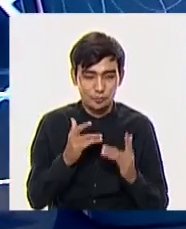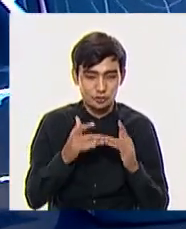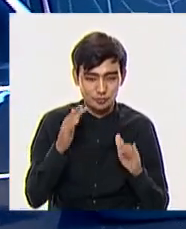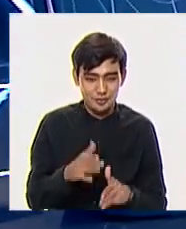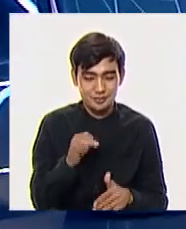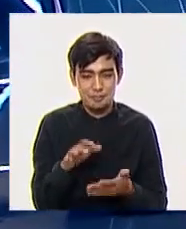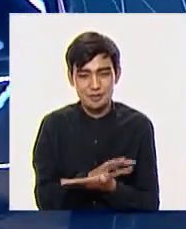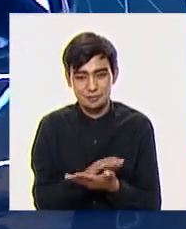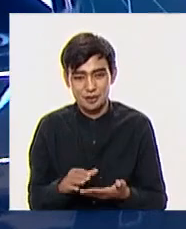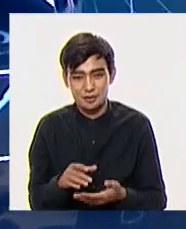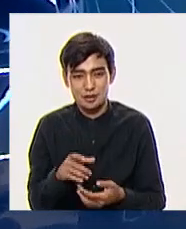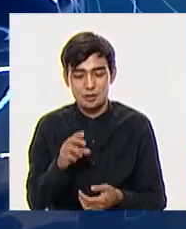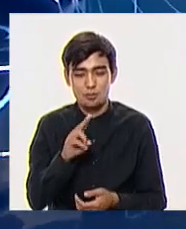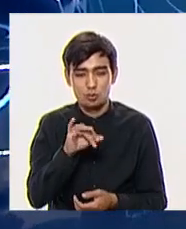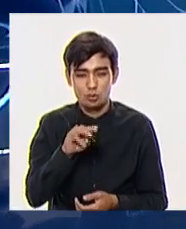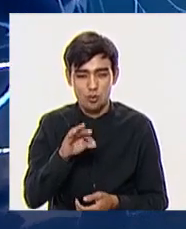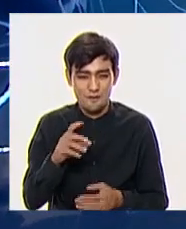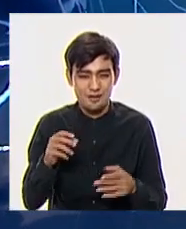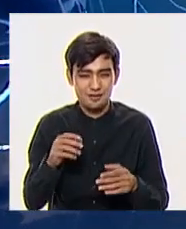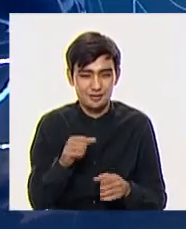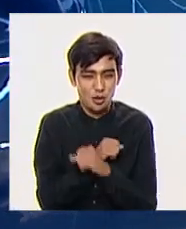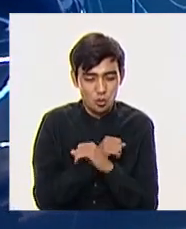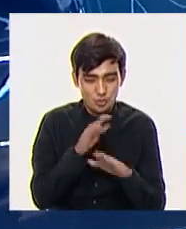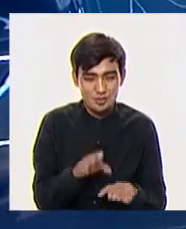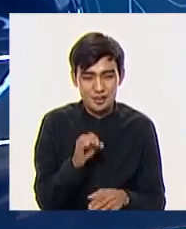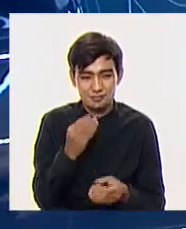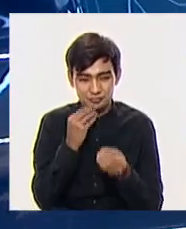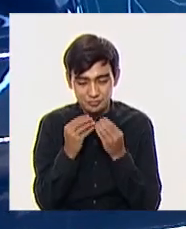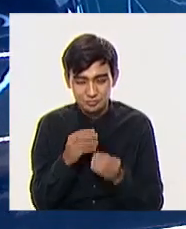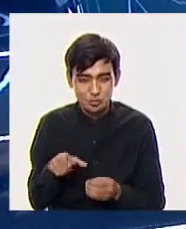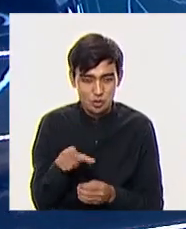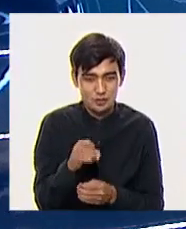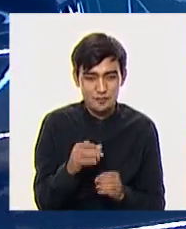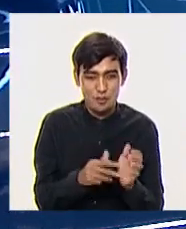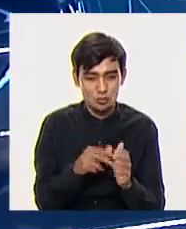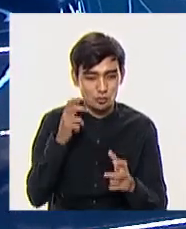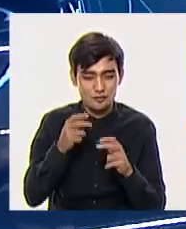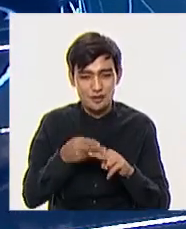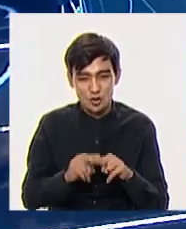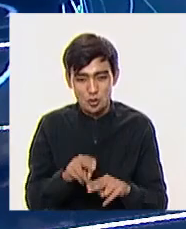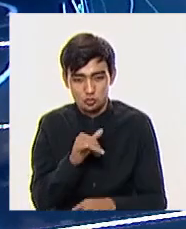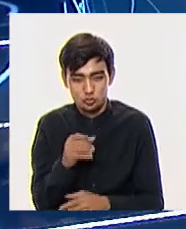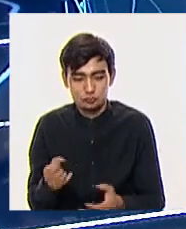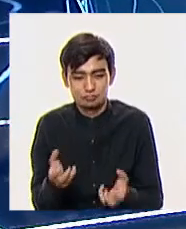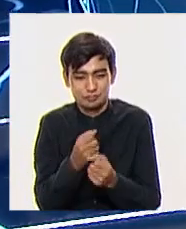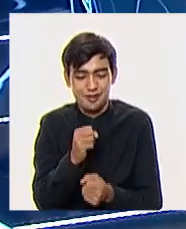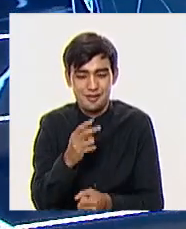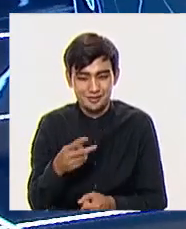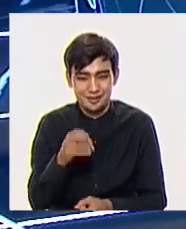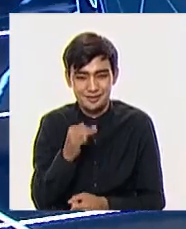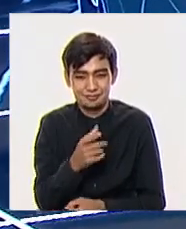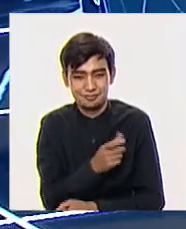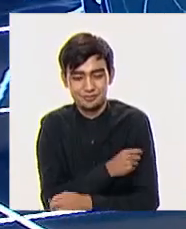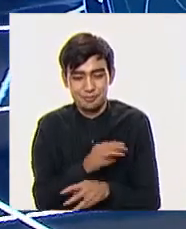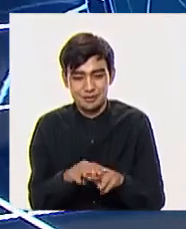общежитиях, бесплатными путевками в санатории, талонами на питание и проезд. 8 университетов уже поддержали акцию,